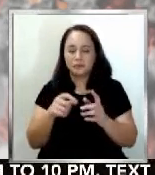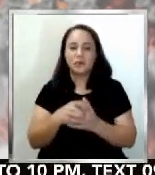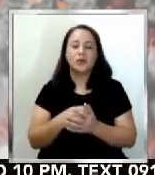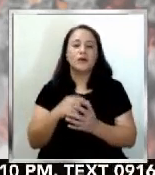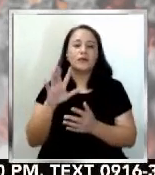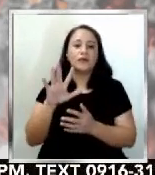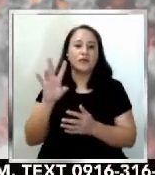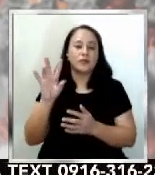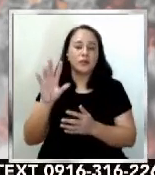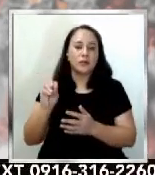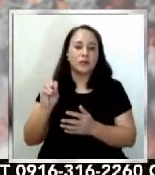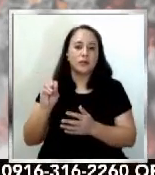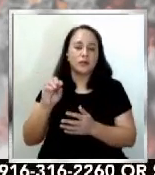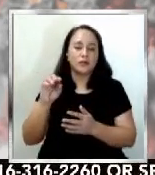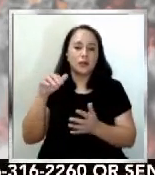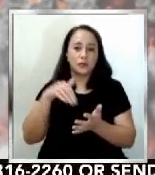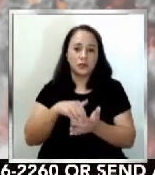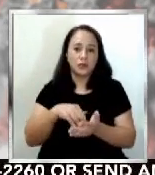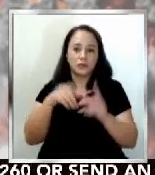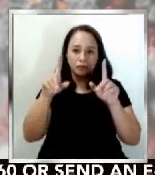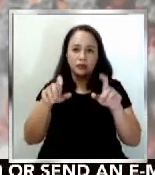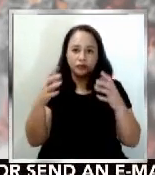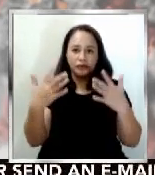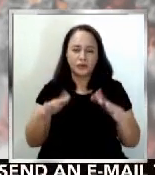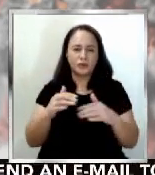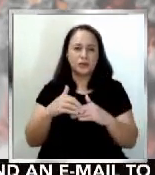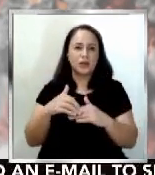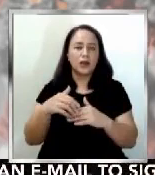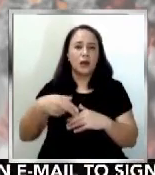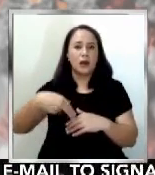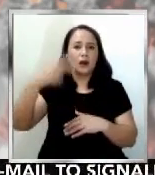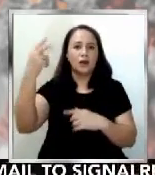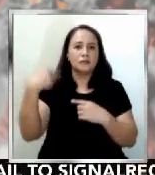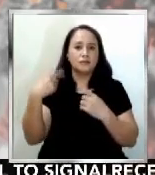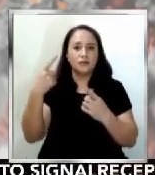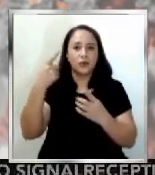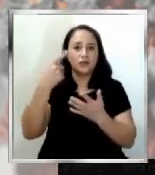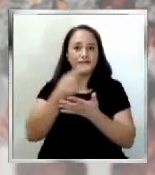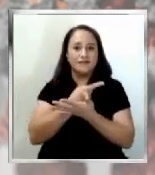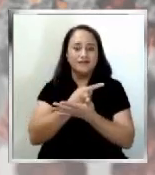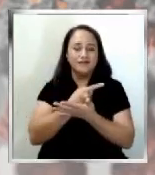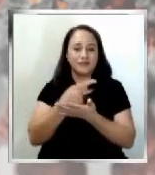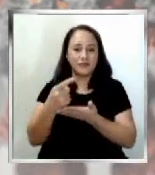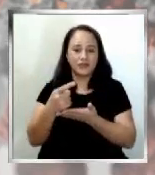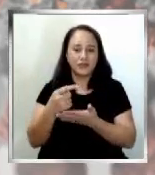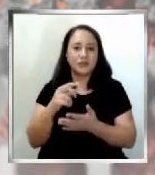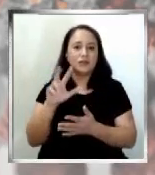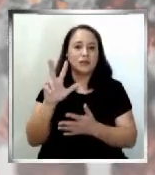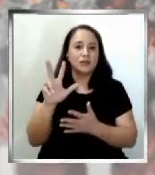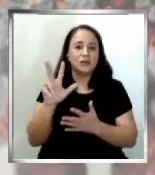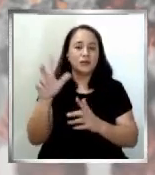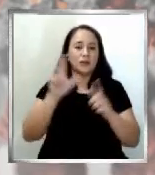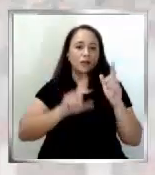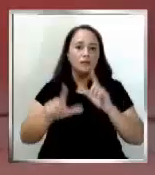50,704 na tests ang isinagawa, pinakamataas sa loob ng isang linggo. 3 lab ang hindi nakapagsumite ng